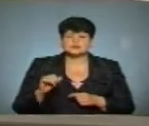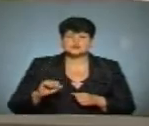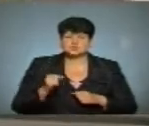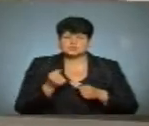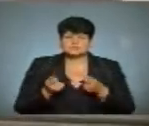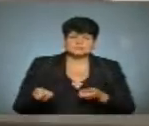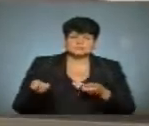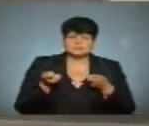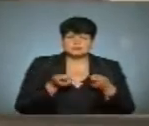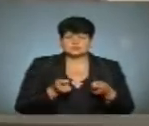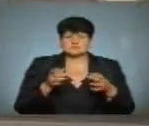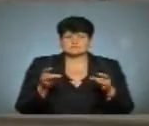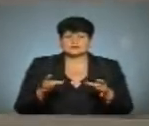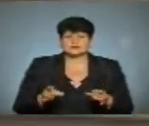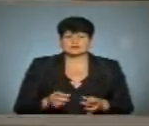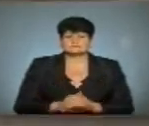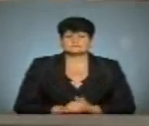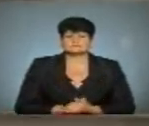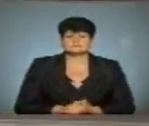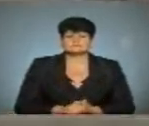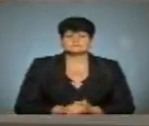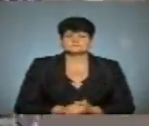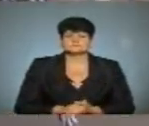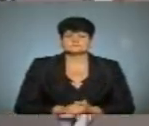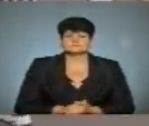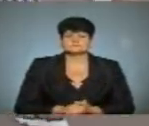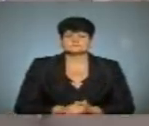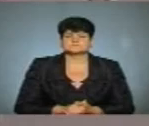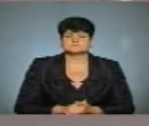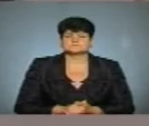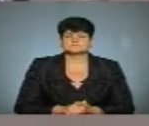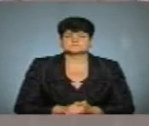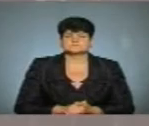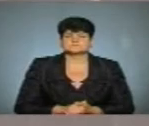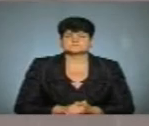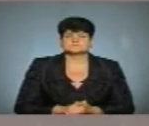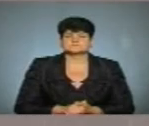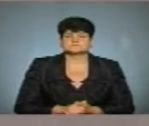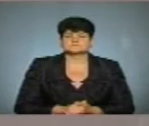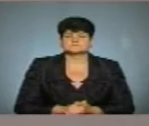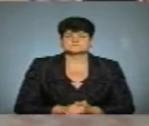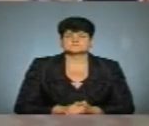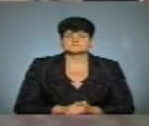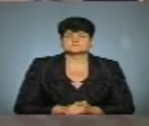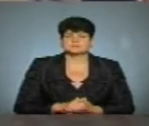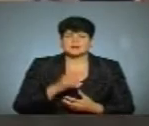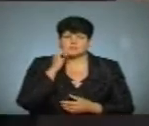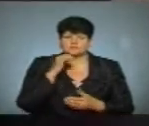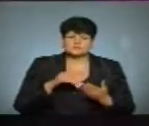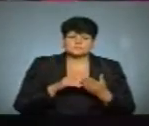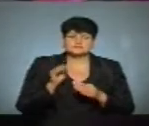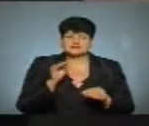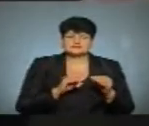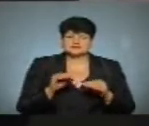на акцію поліетиленові пакети. бабуся допомагала